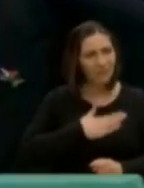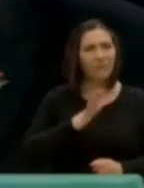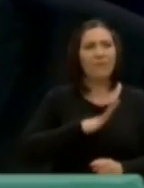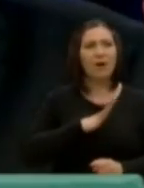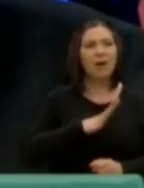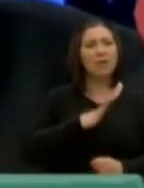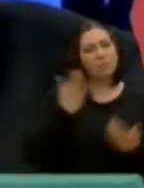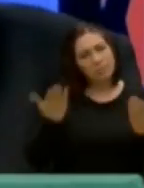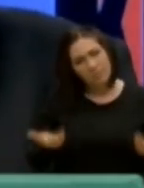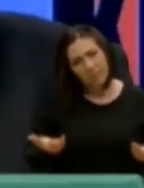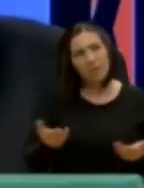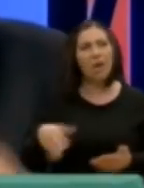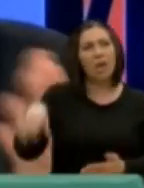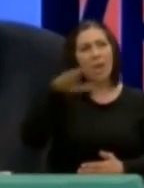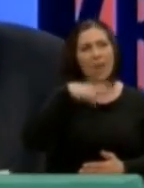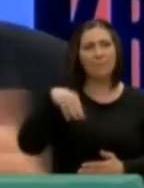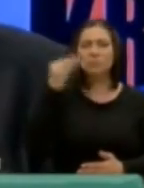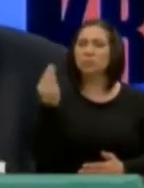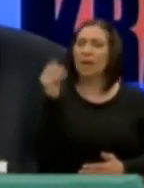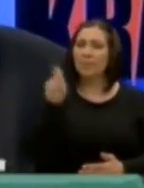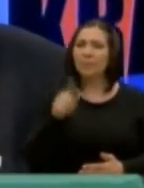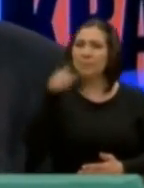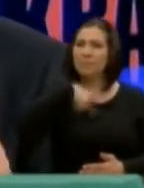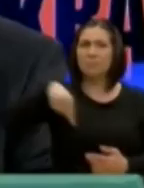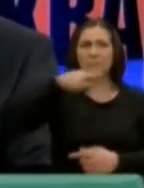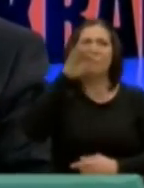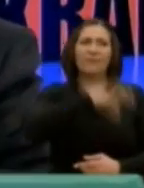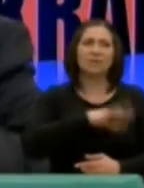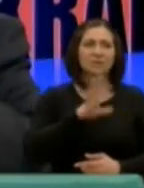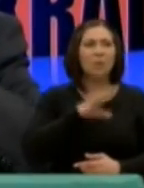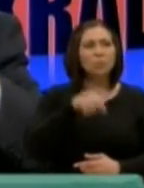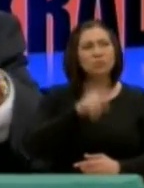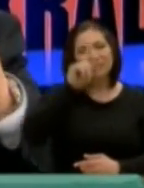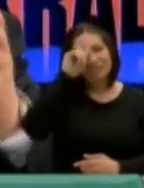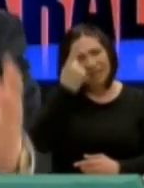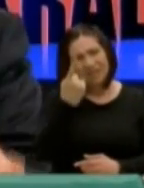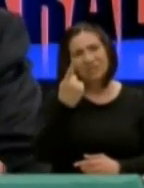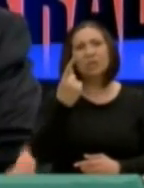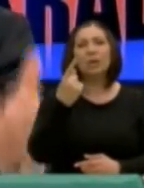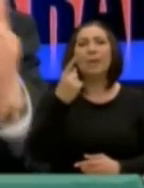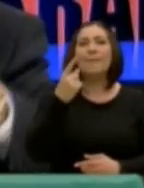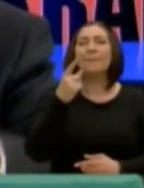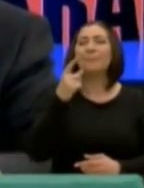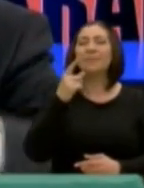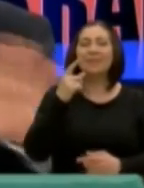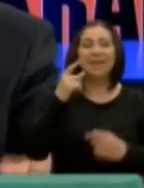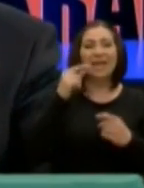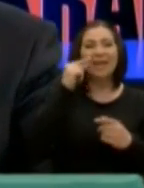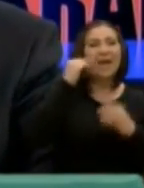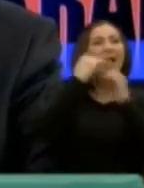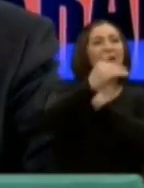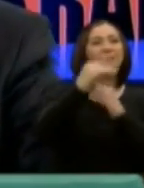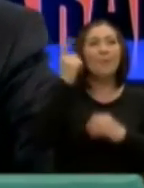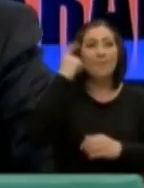Tabii ki hepimizin güzel yaptığının birbirine faydası var. Bu sadece tüketicinin bilinçlenmesi açısından